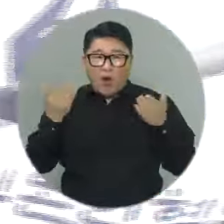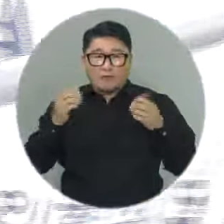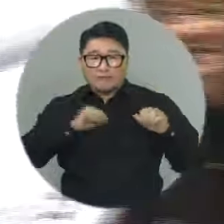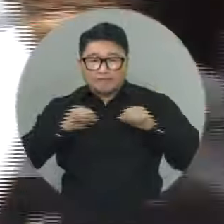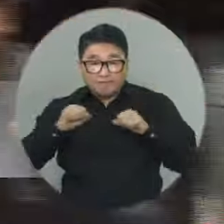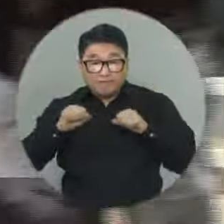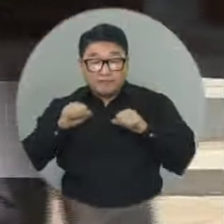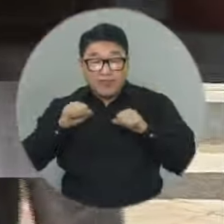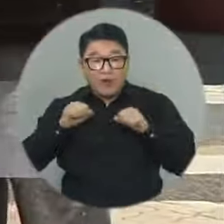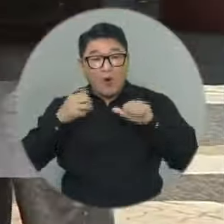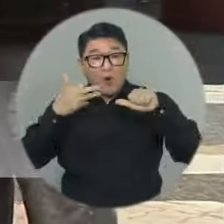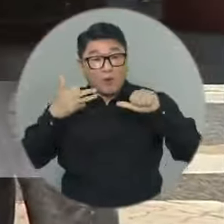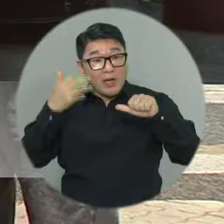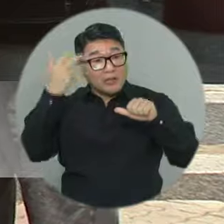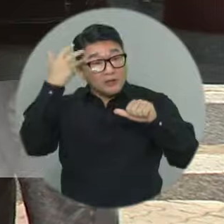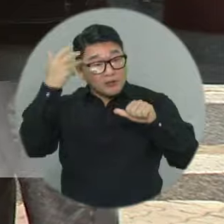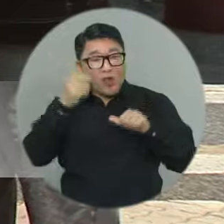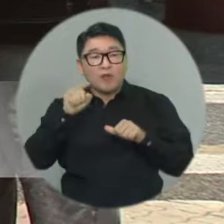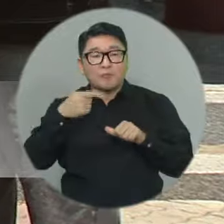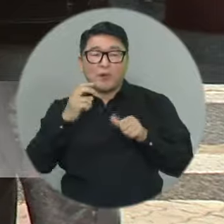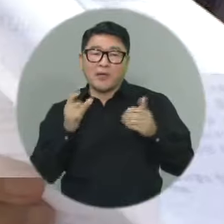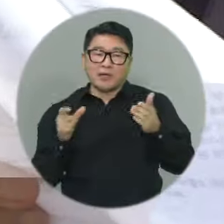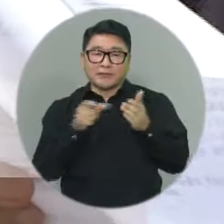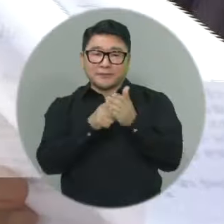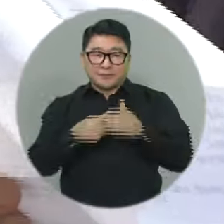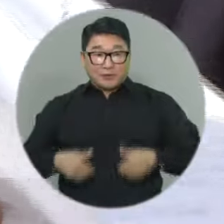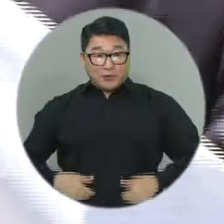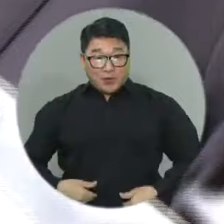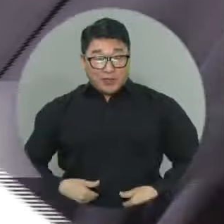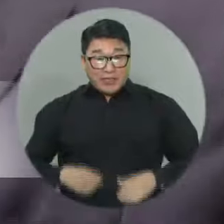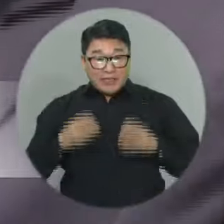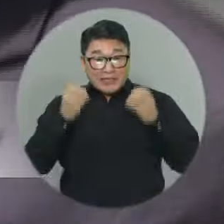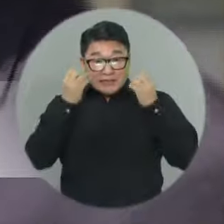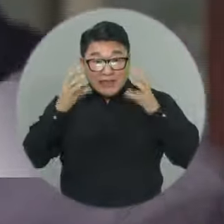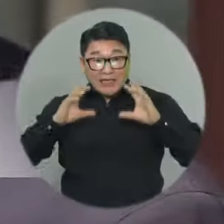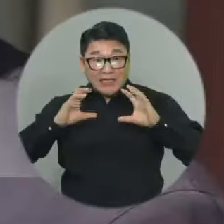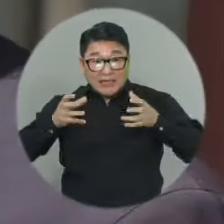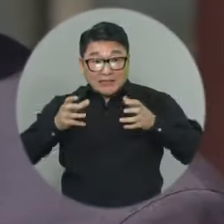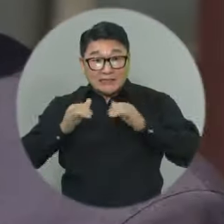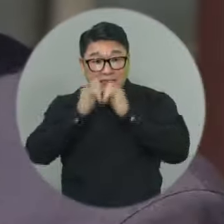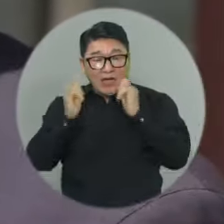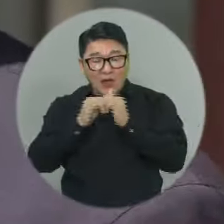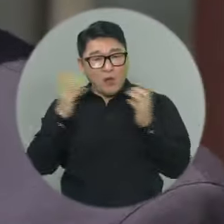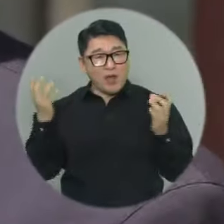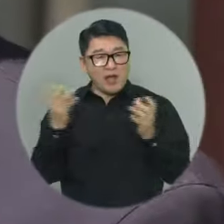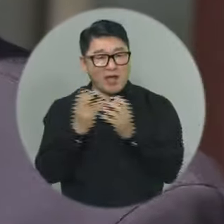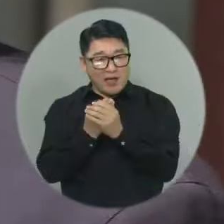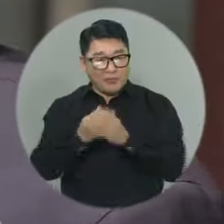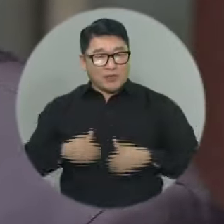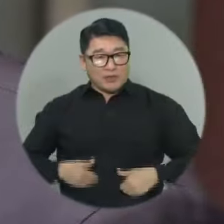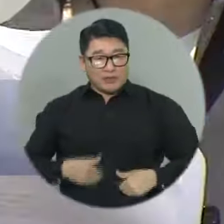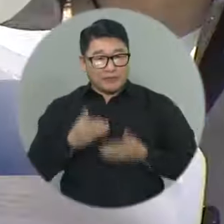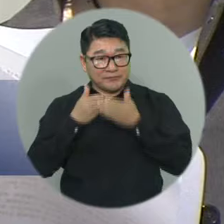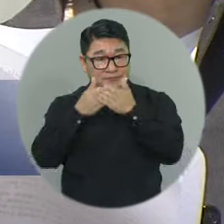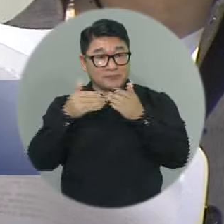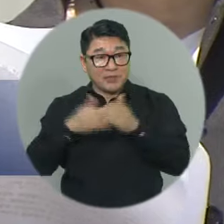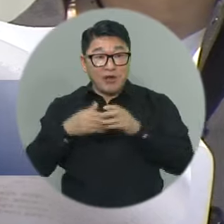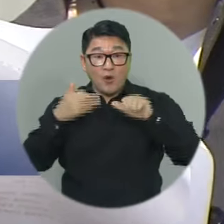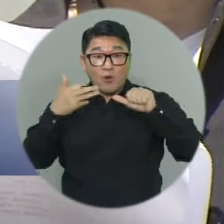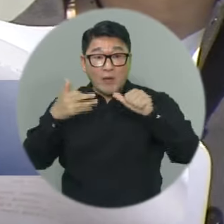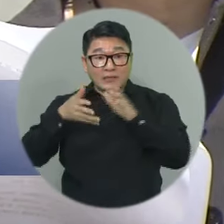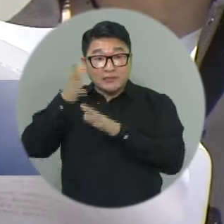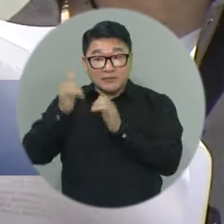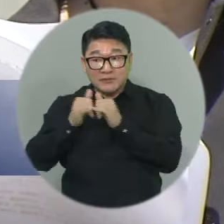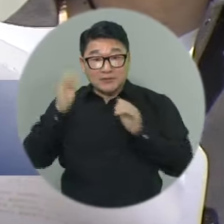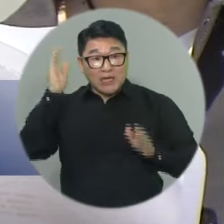5.18 민주화운동의 정신을 헌법 전문에 수록해 새 시대의 헌법을 완결하라고 요구했습니다. 5.18 당시